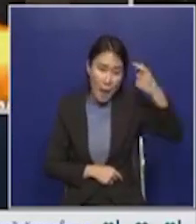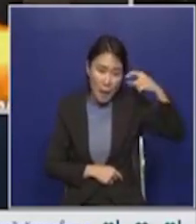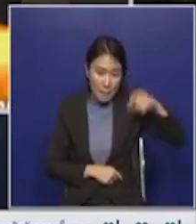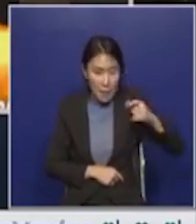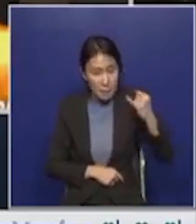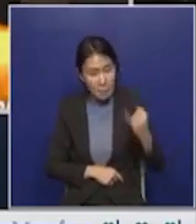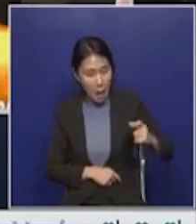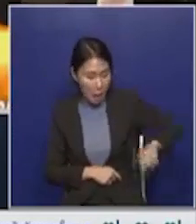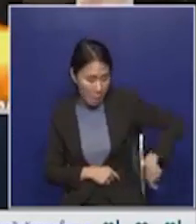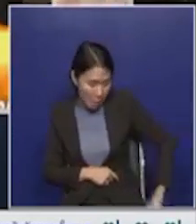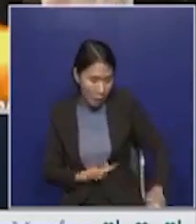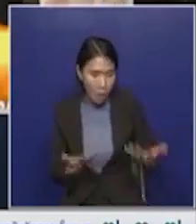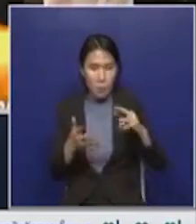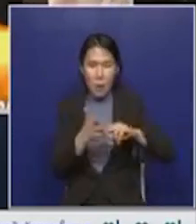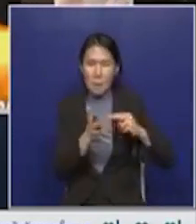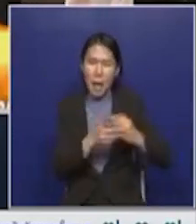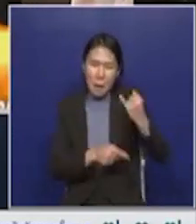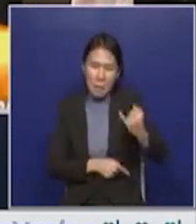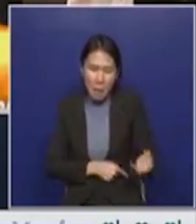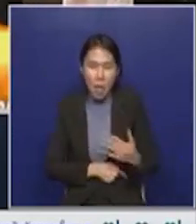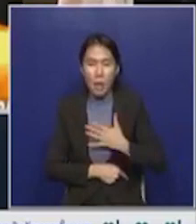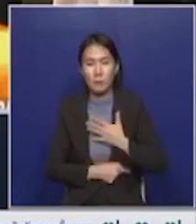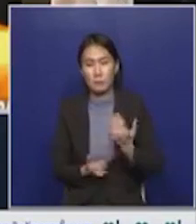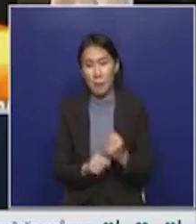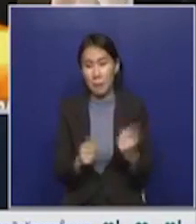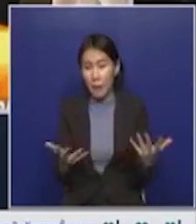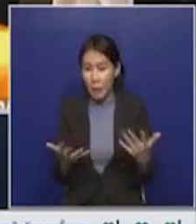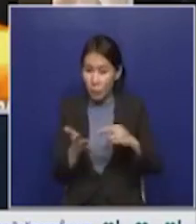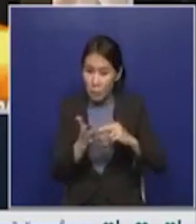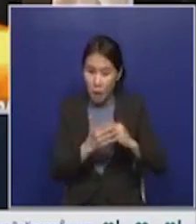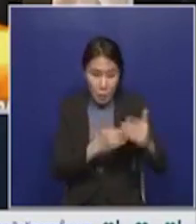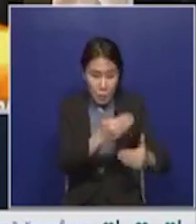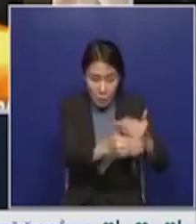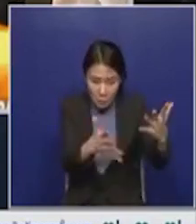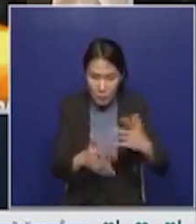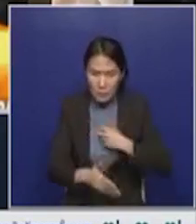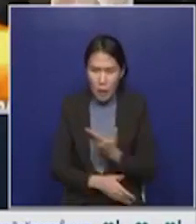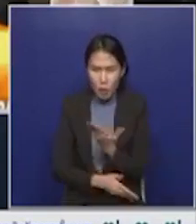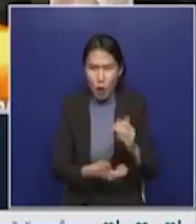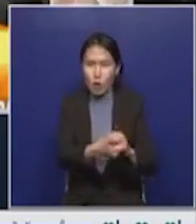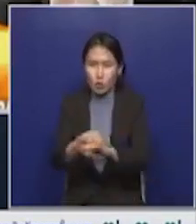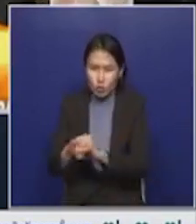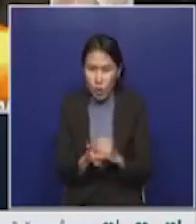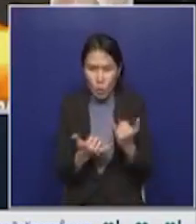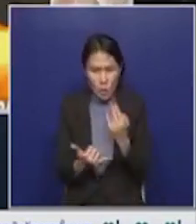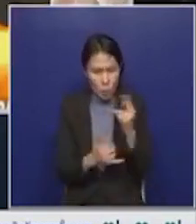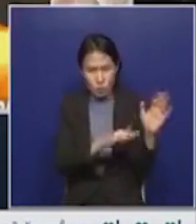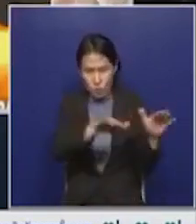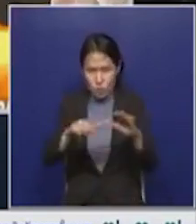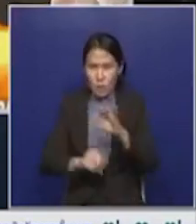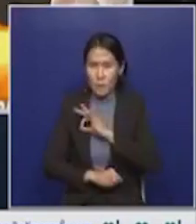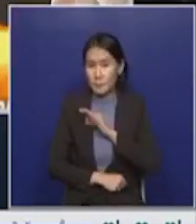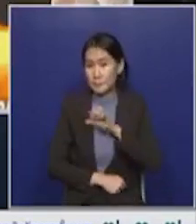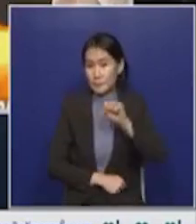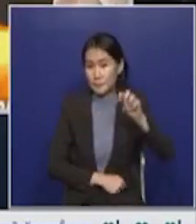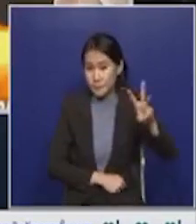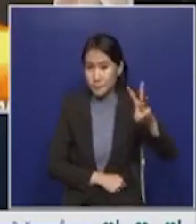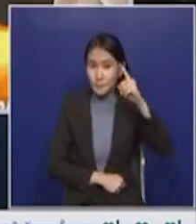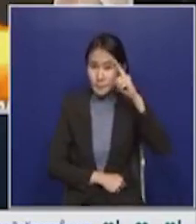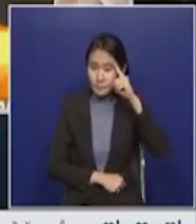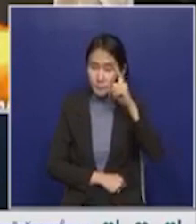ในส่วนของประเทศเพื่อนบ้านเราอีกหลายประเทศแล้วเราไม่ได้ถ่ายเราช่วยกันได้ดีไหมครับผมขอเชิญชวนท่านสมาชิกวุฒิสภา